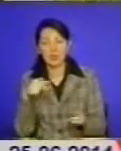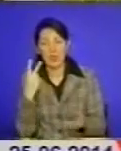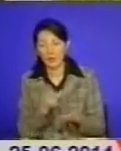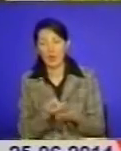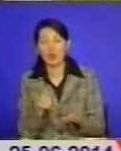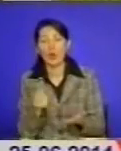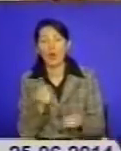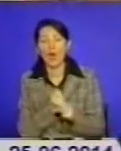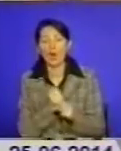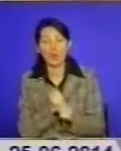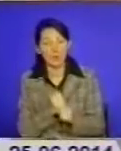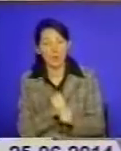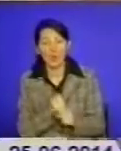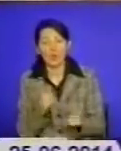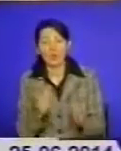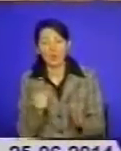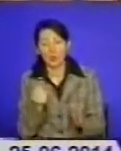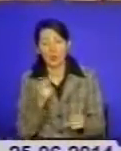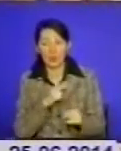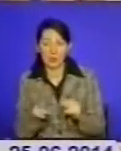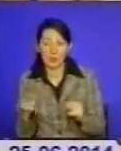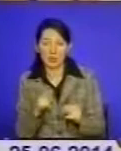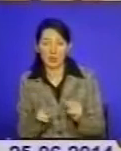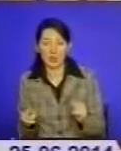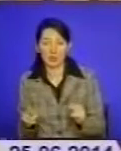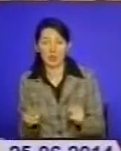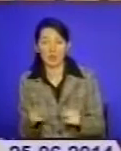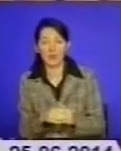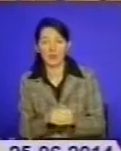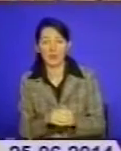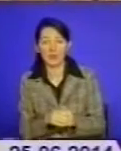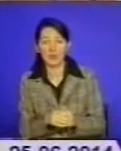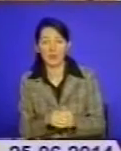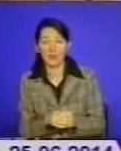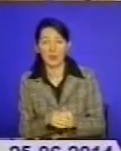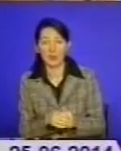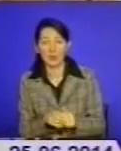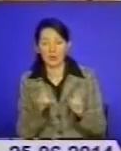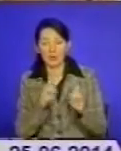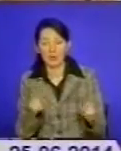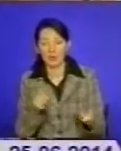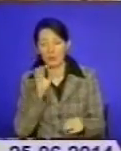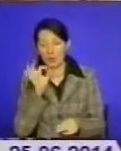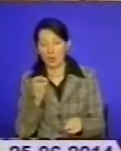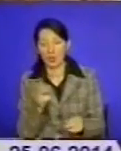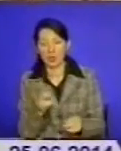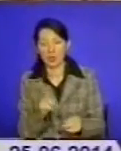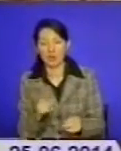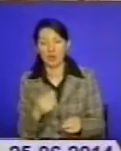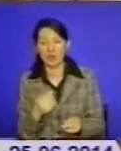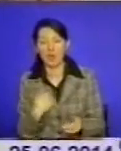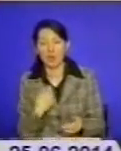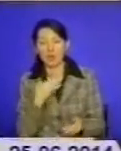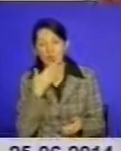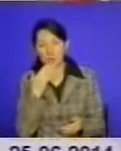десь зникають. Я навіть не знаю, що вам сказати. Не знаю. Що я можу сказати? А ви часто